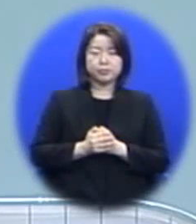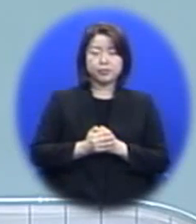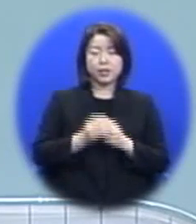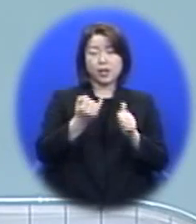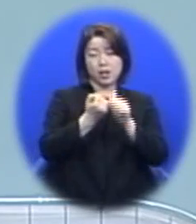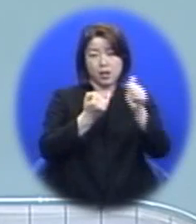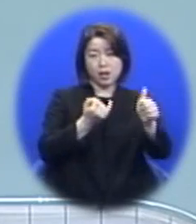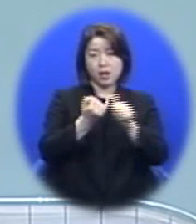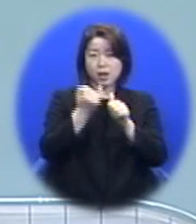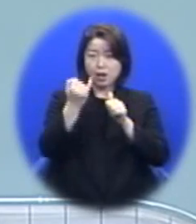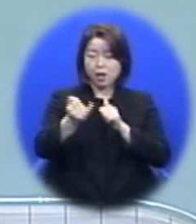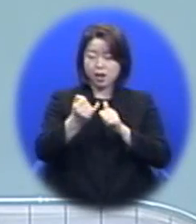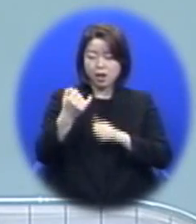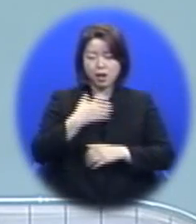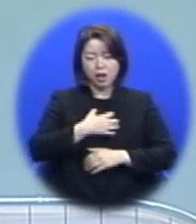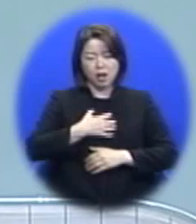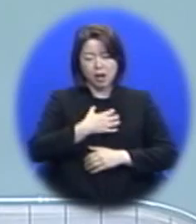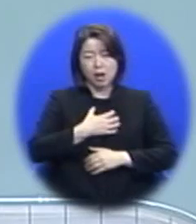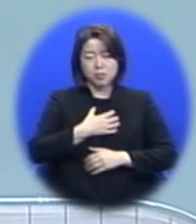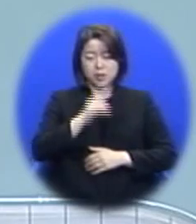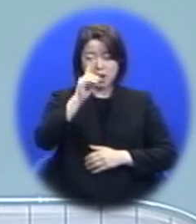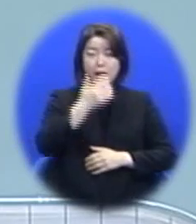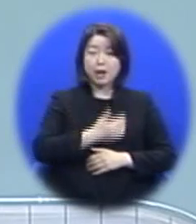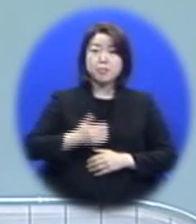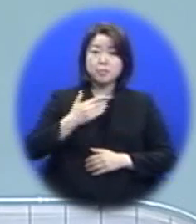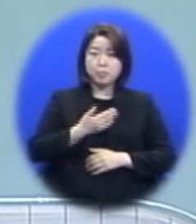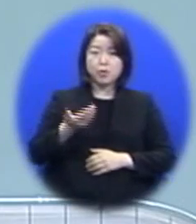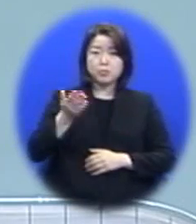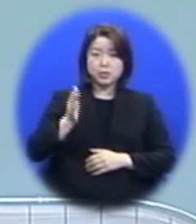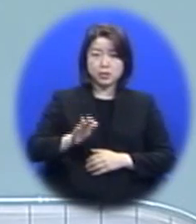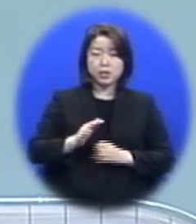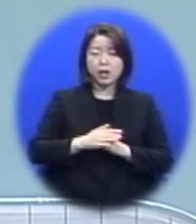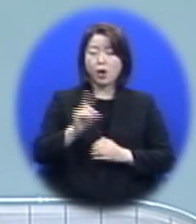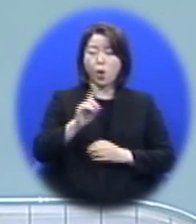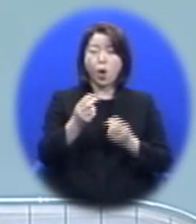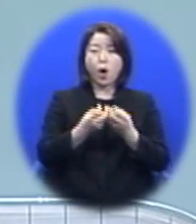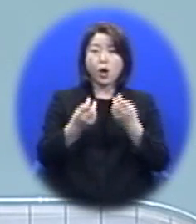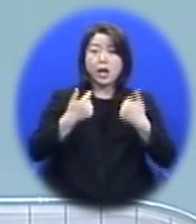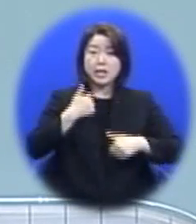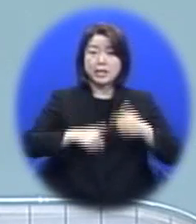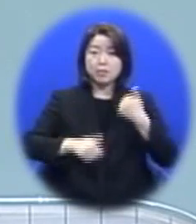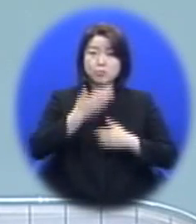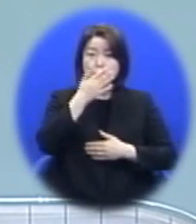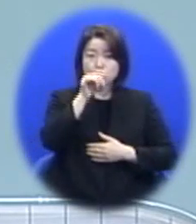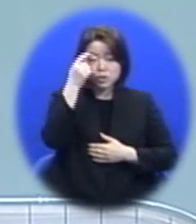배우자가 고통스러운데 한 몸이면서 내가 어떻게 기쁠 수가 있어요?